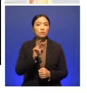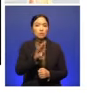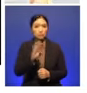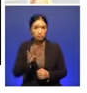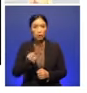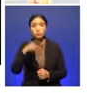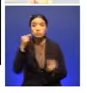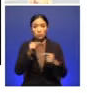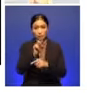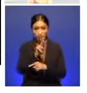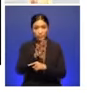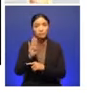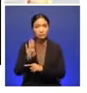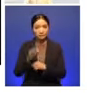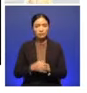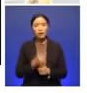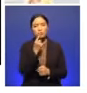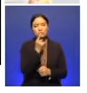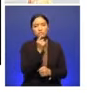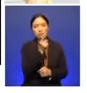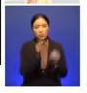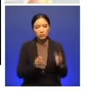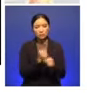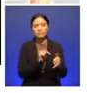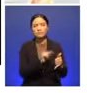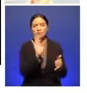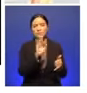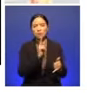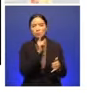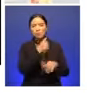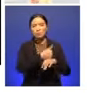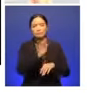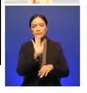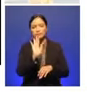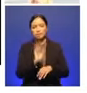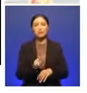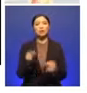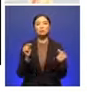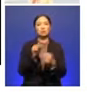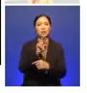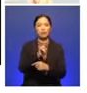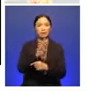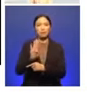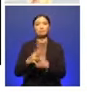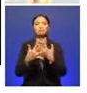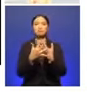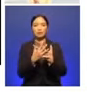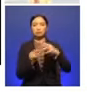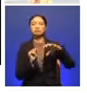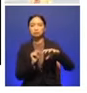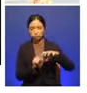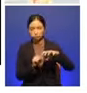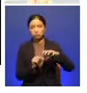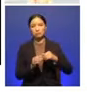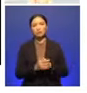อันนี้คือพูดเรื่องระบบนะคะเราไม่ได้ไปว่าเจ้าหน้าที่ไม่ได้ไปว่าบริหารจำหรืออะไรทั้งสิ้น แต่ระบบของเรือนจำที่มันถูกสร้าง